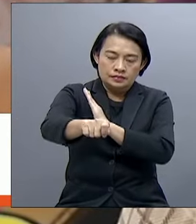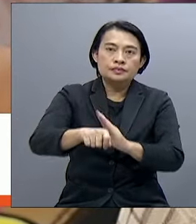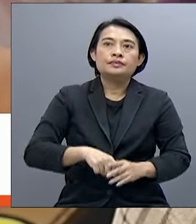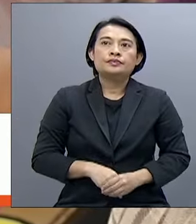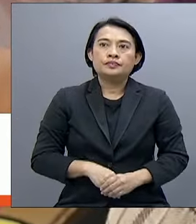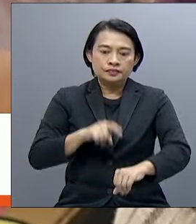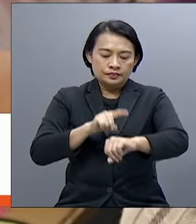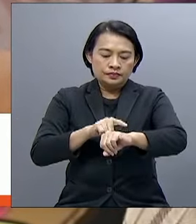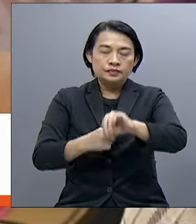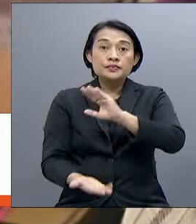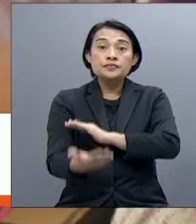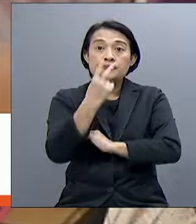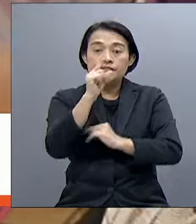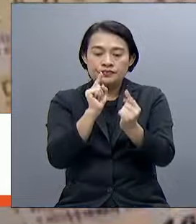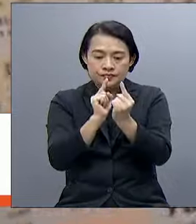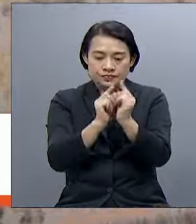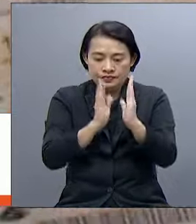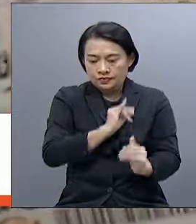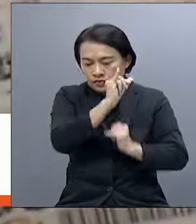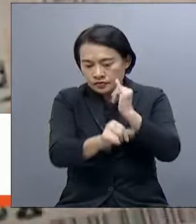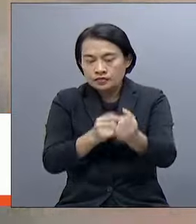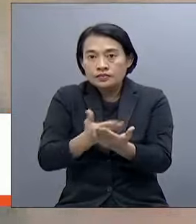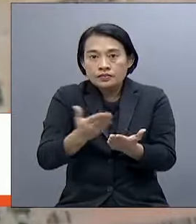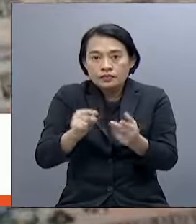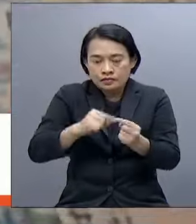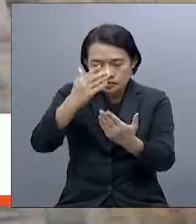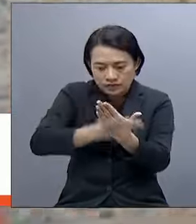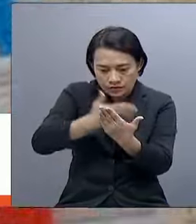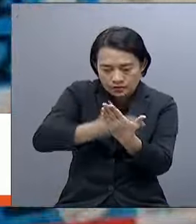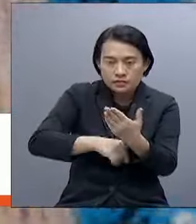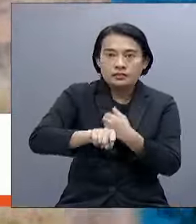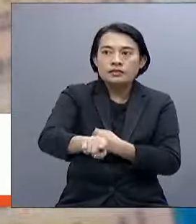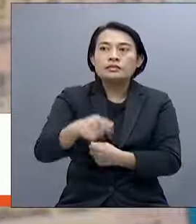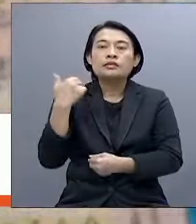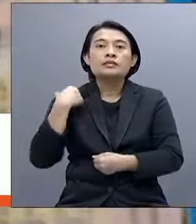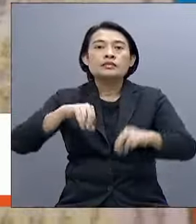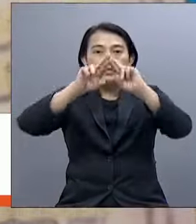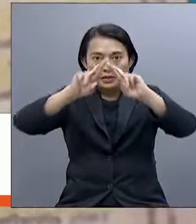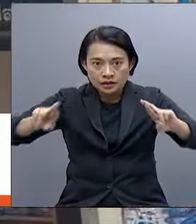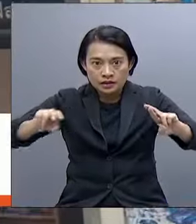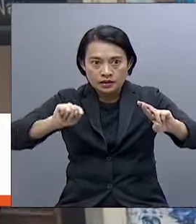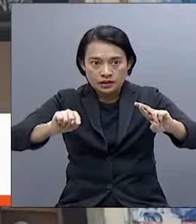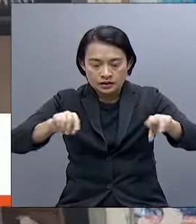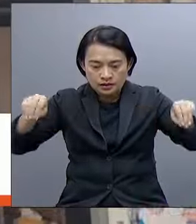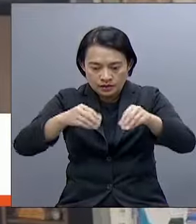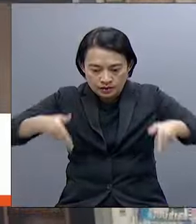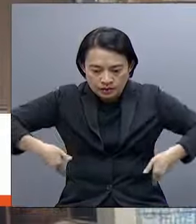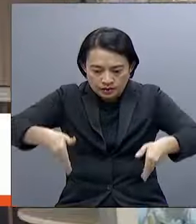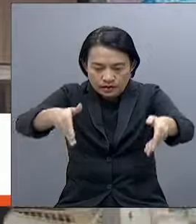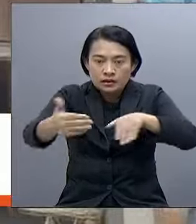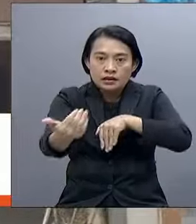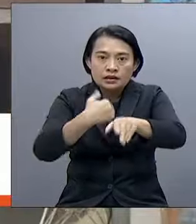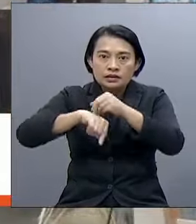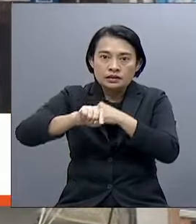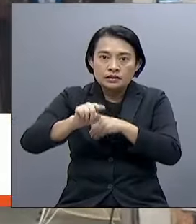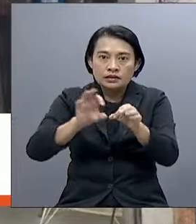วงเช้าก็พบว่ามีคนเดินทางไปเลือกซื้อสลากต่อเนื่องค่ะโดยเฉพาะร้านที่ถนนมหาดไทยตรงข้าม